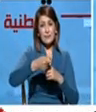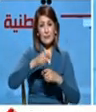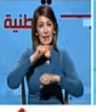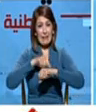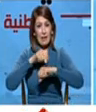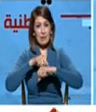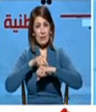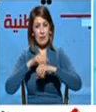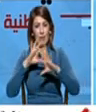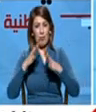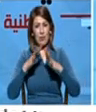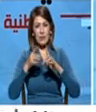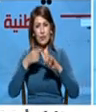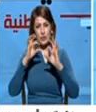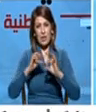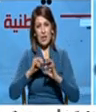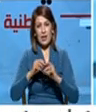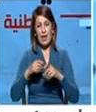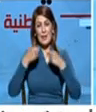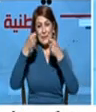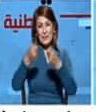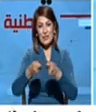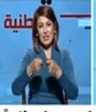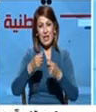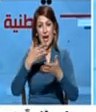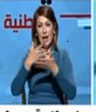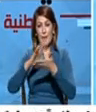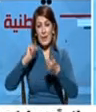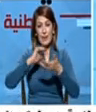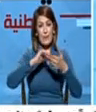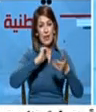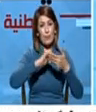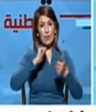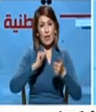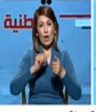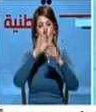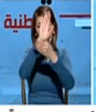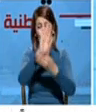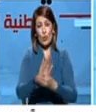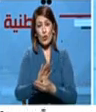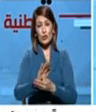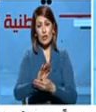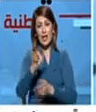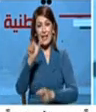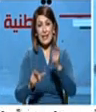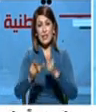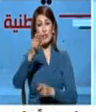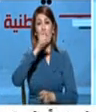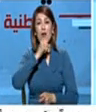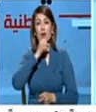تطبيق الج لا يخفى عليهم بدي امن و سلامه المواطنين وانا من المتقاعدين